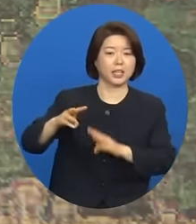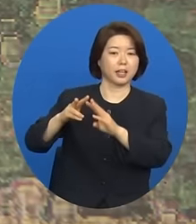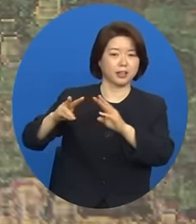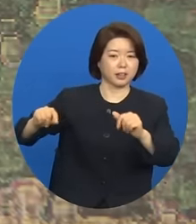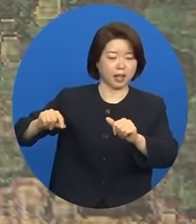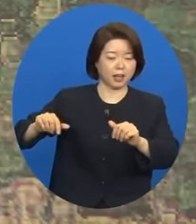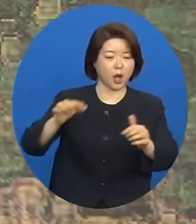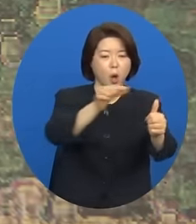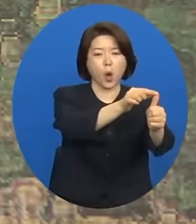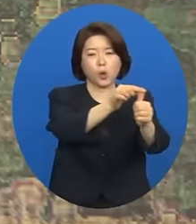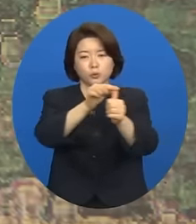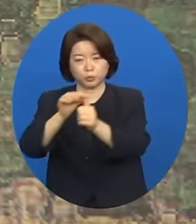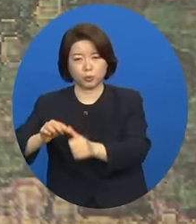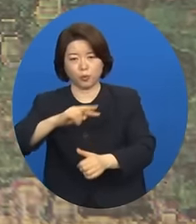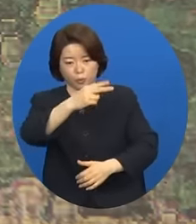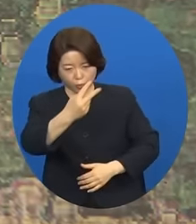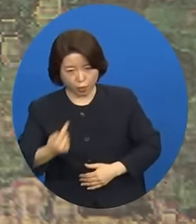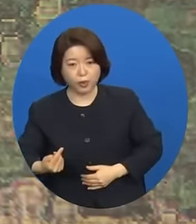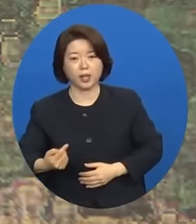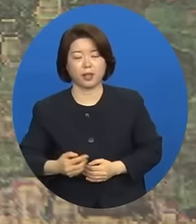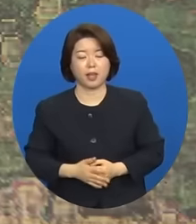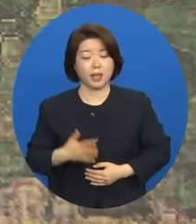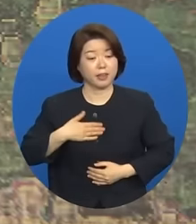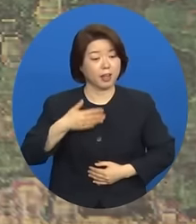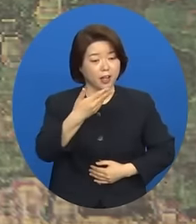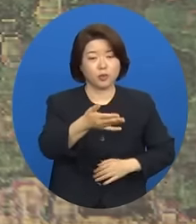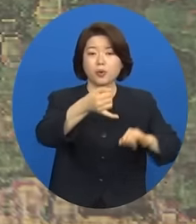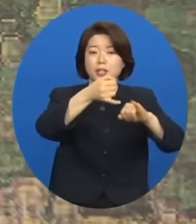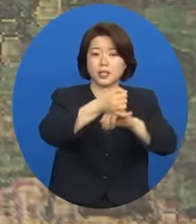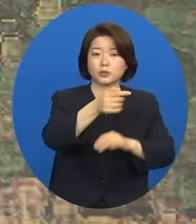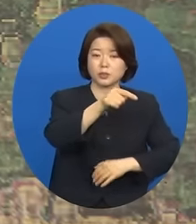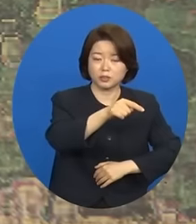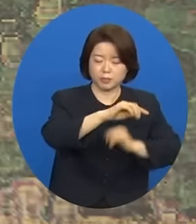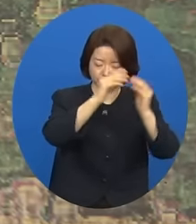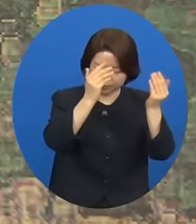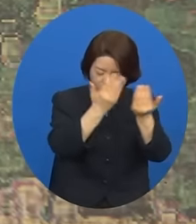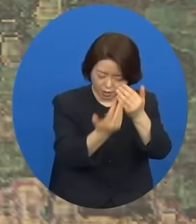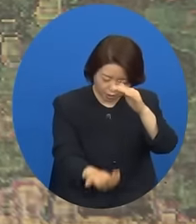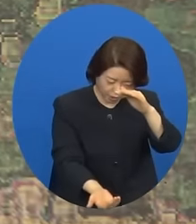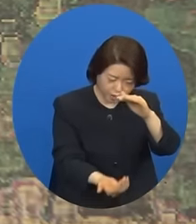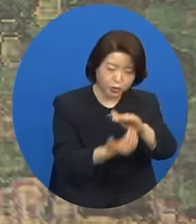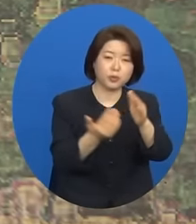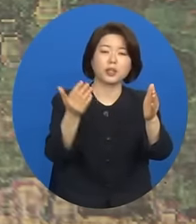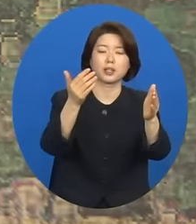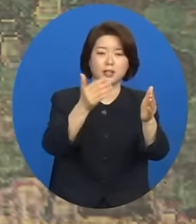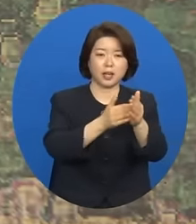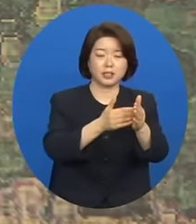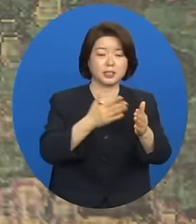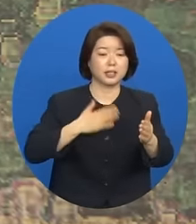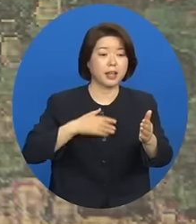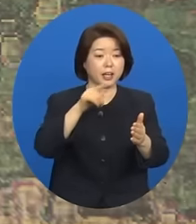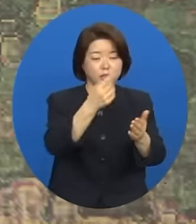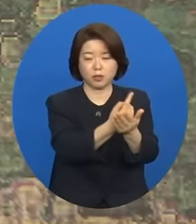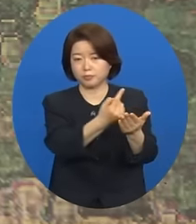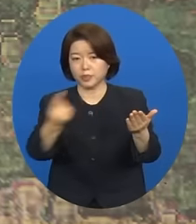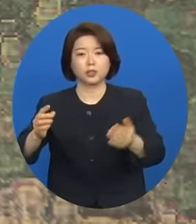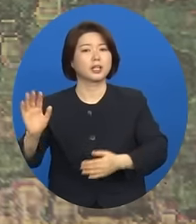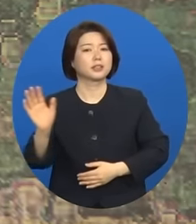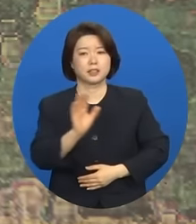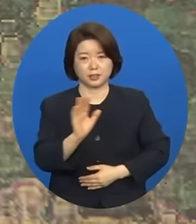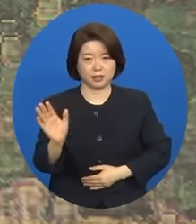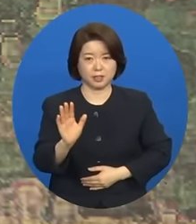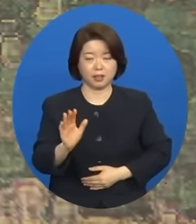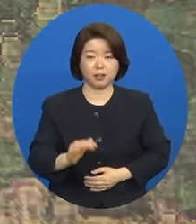땅으로 데려오겠다. 내가 너에게 약속한 것을 다 이루기까지 내가 너를 떠나지 않겠다.